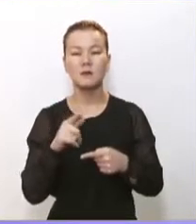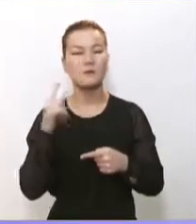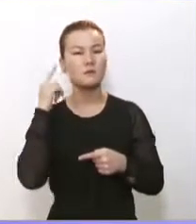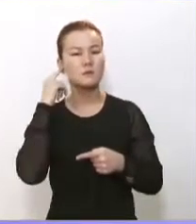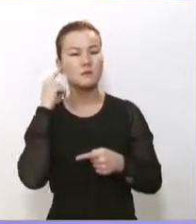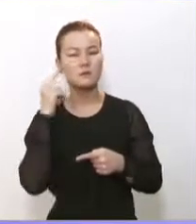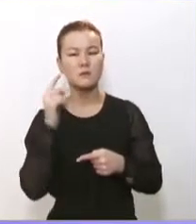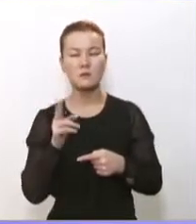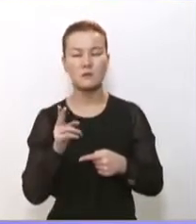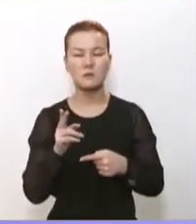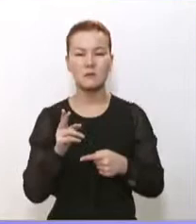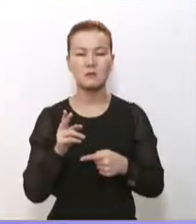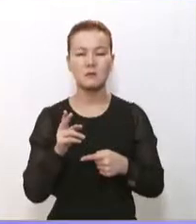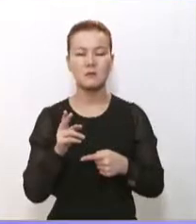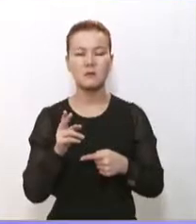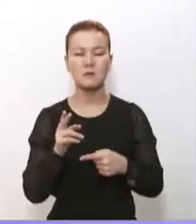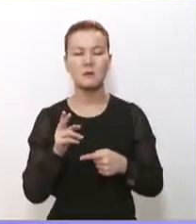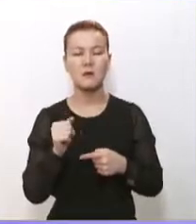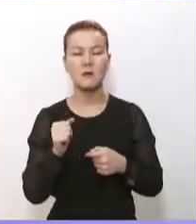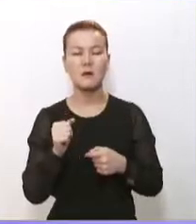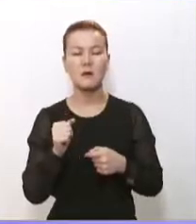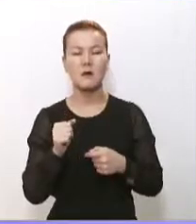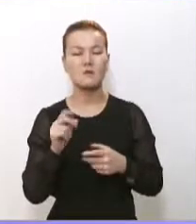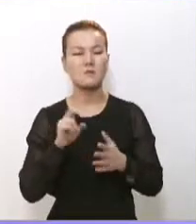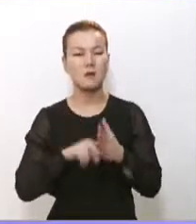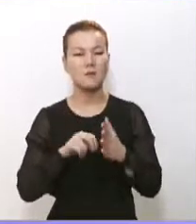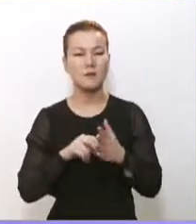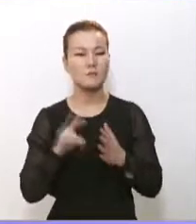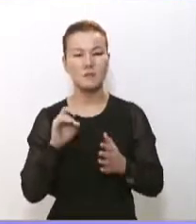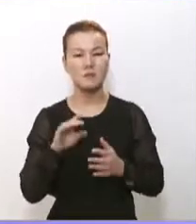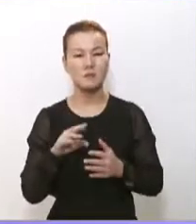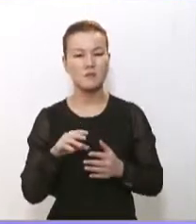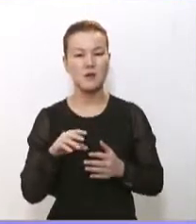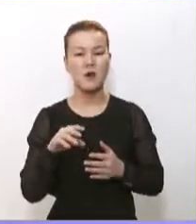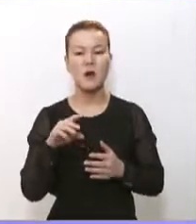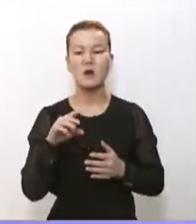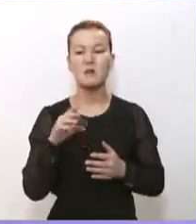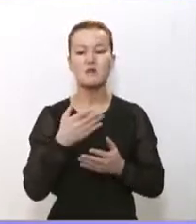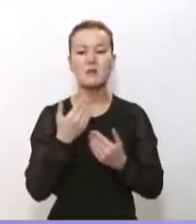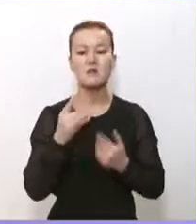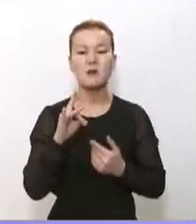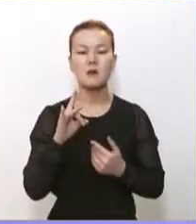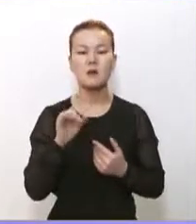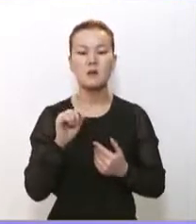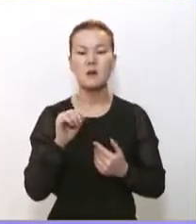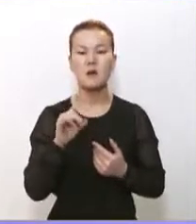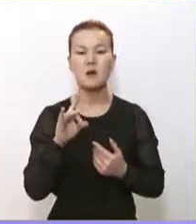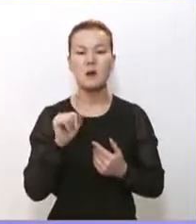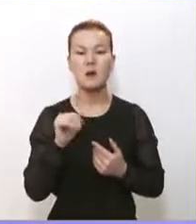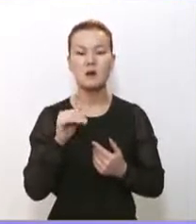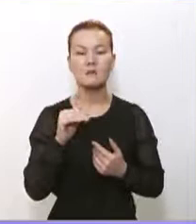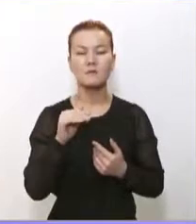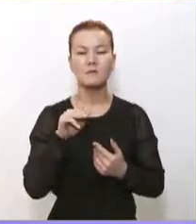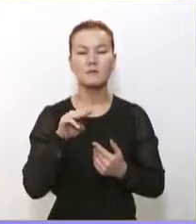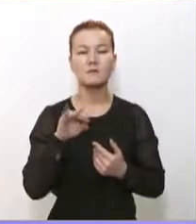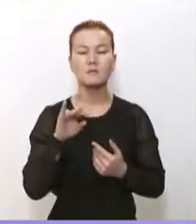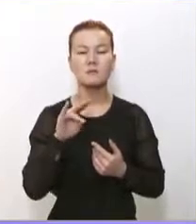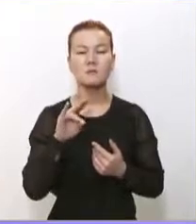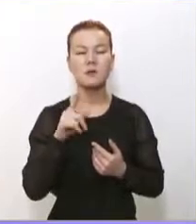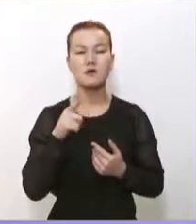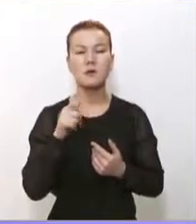«к». Проверим. Нет рафтинга. Теперь слышим звук